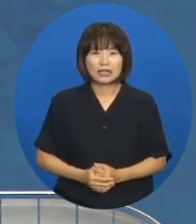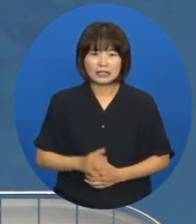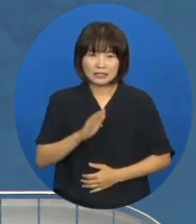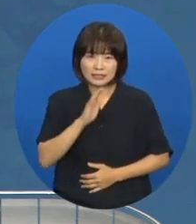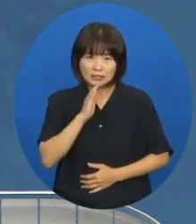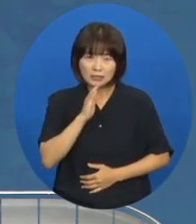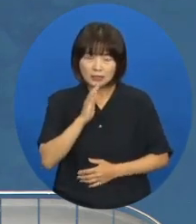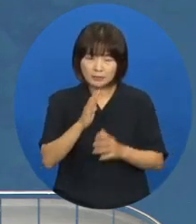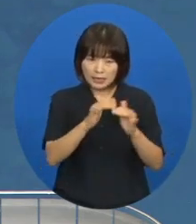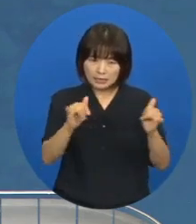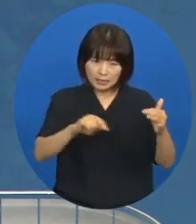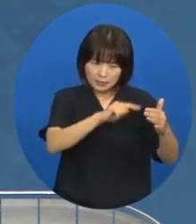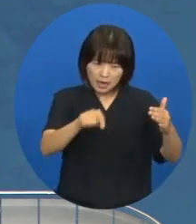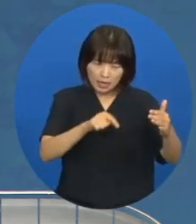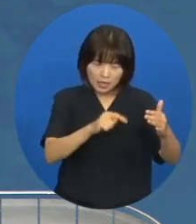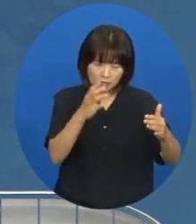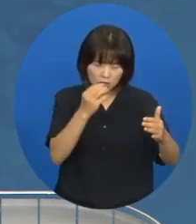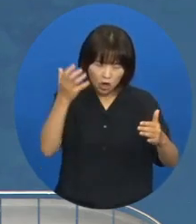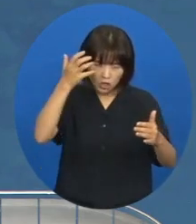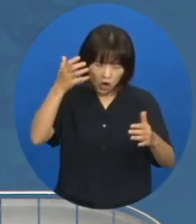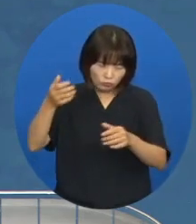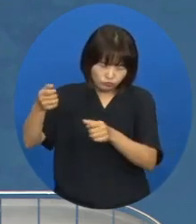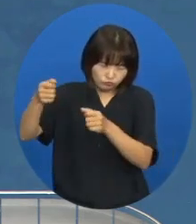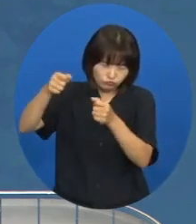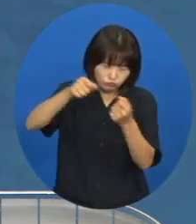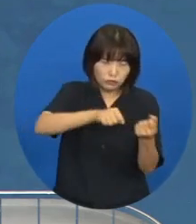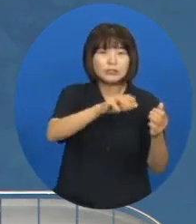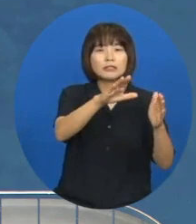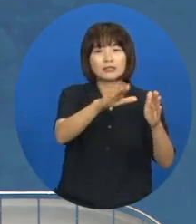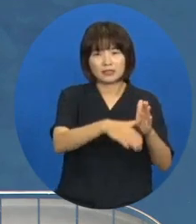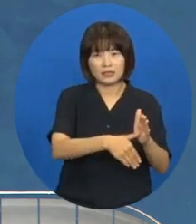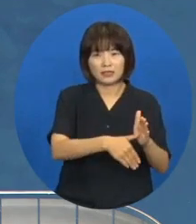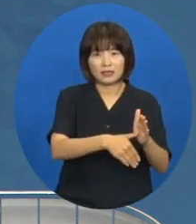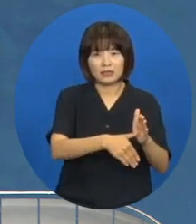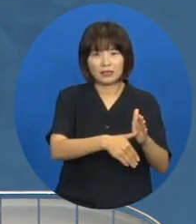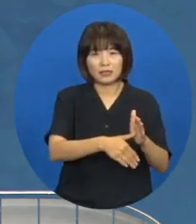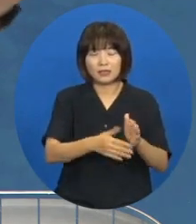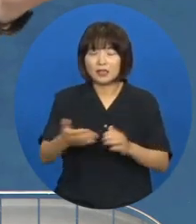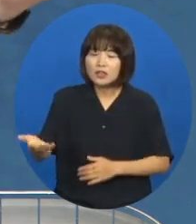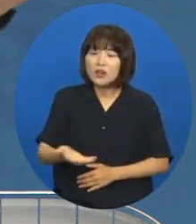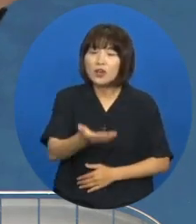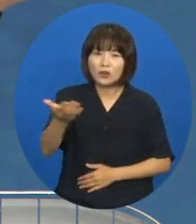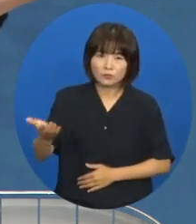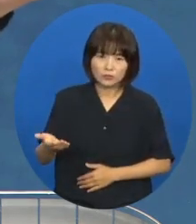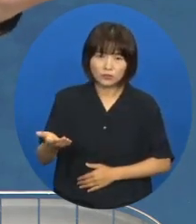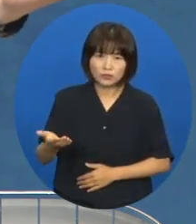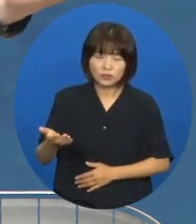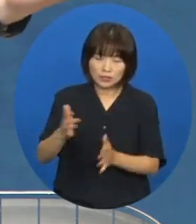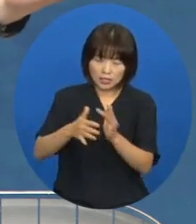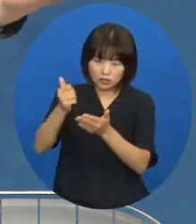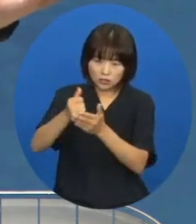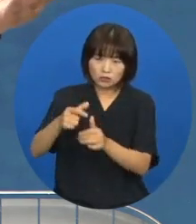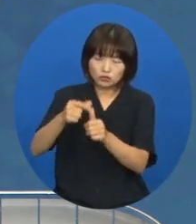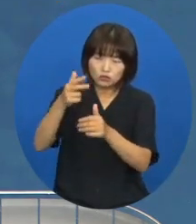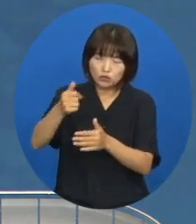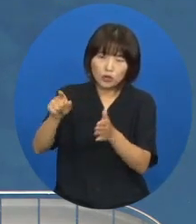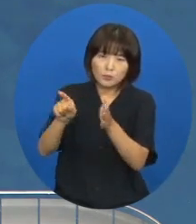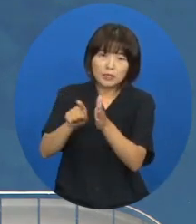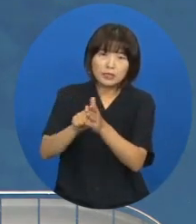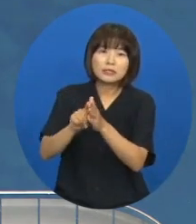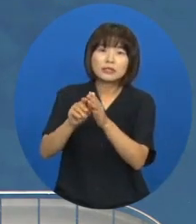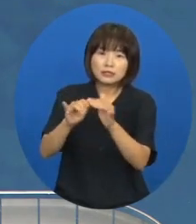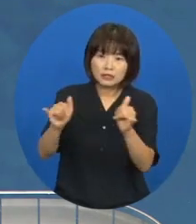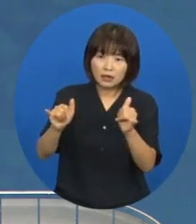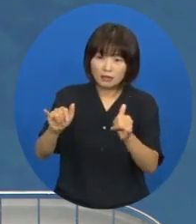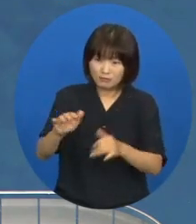정말 사람들에게 성령이 부어지고 있는 시대예요. 여러분 중에 예수님을 구주로 믿는 사람 다지요?